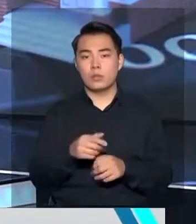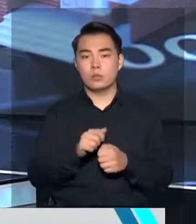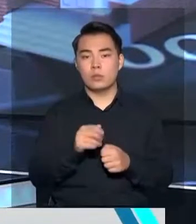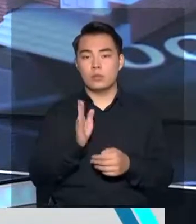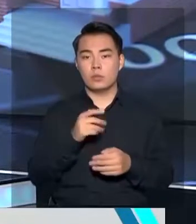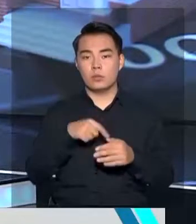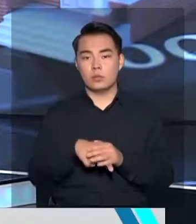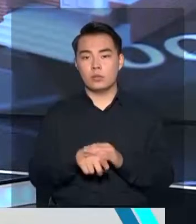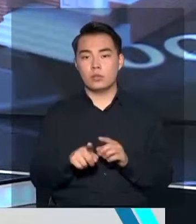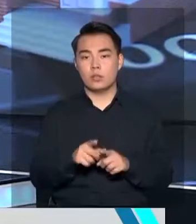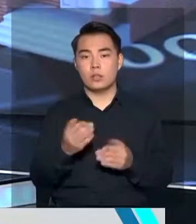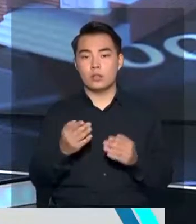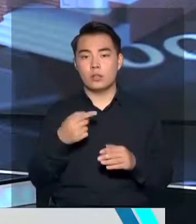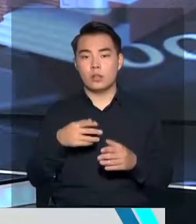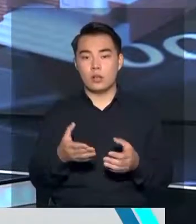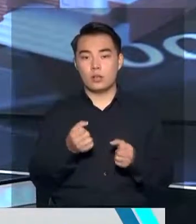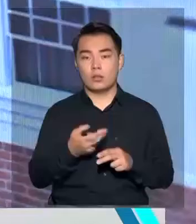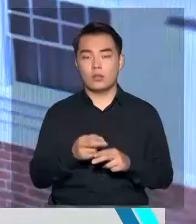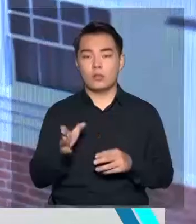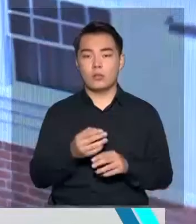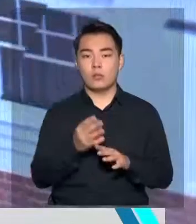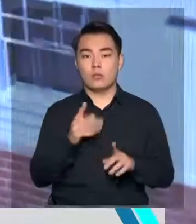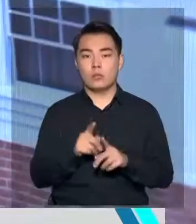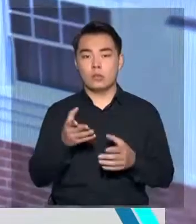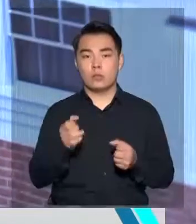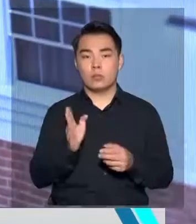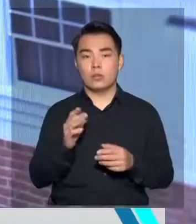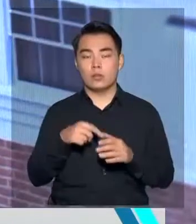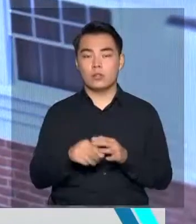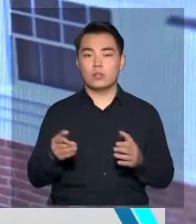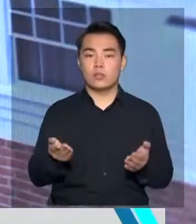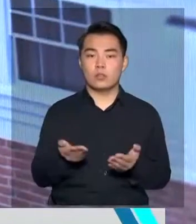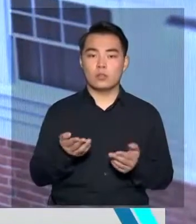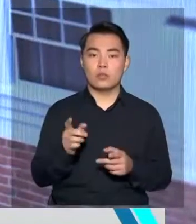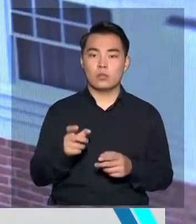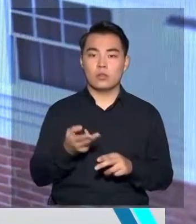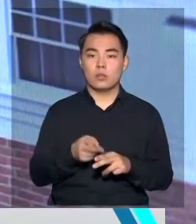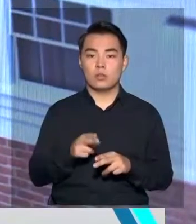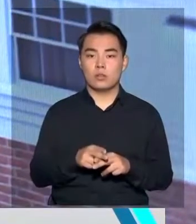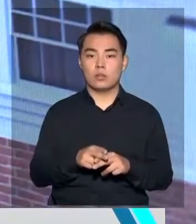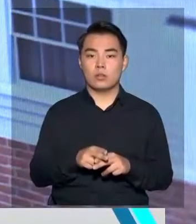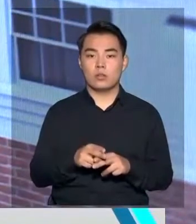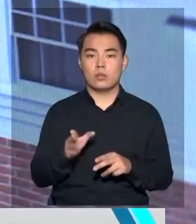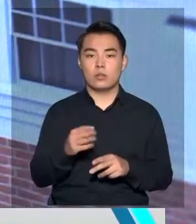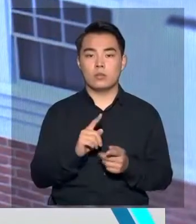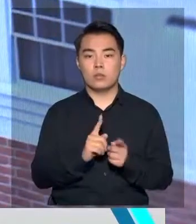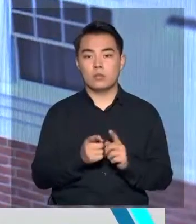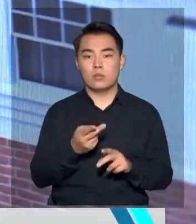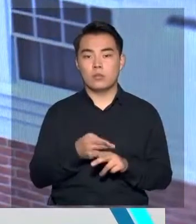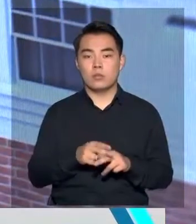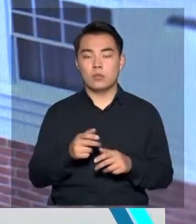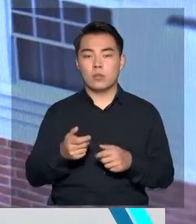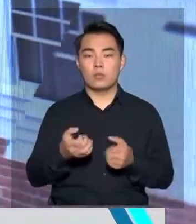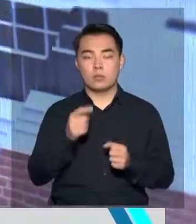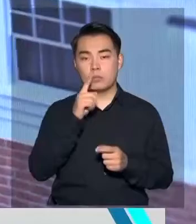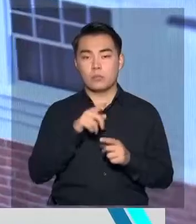есінен құрылыс бір мезетте жасалады. Бірақ жылдар кесінісінде тұрғындар әр үй өзінің үлесін аймамай қайтарып отырады.